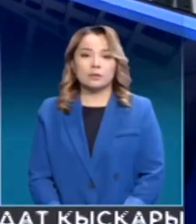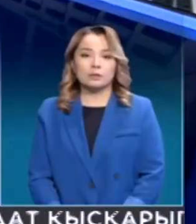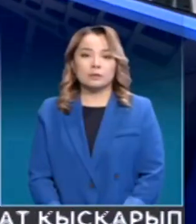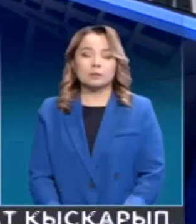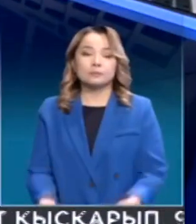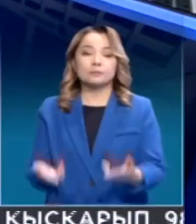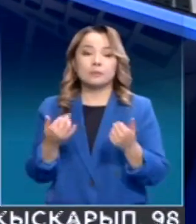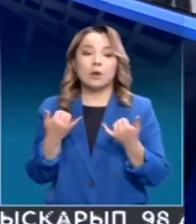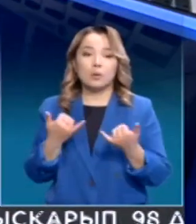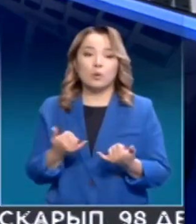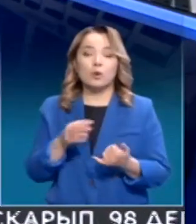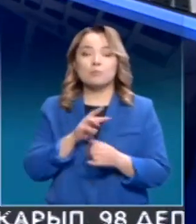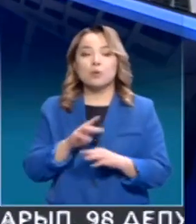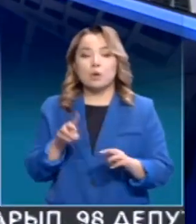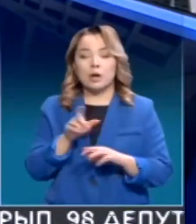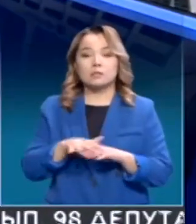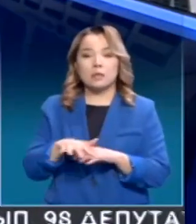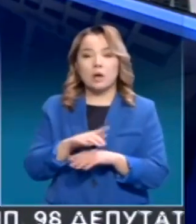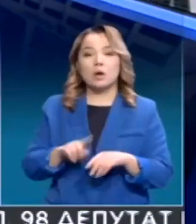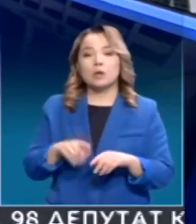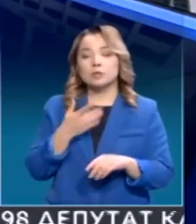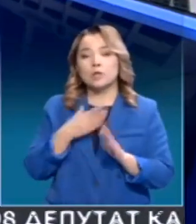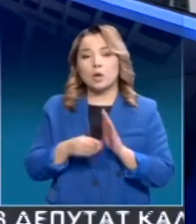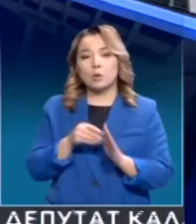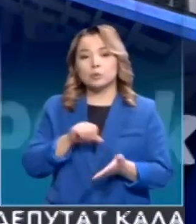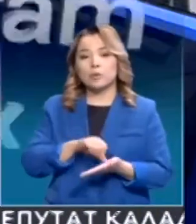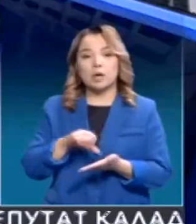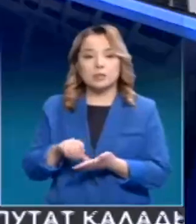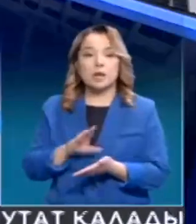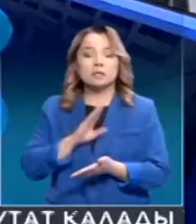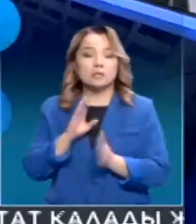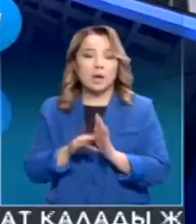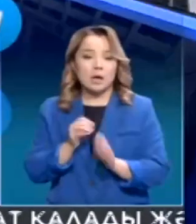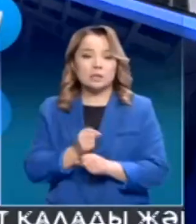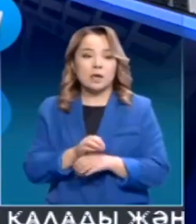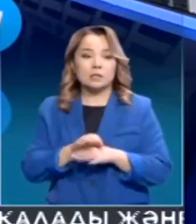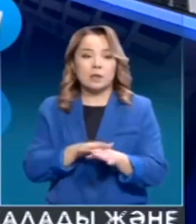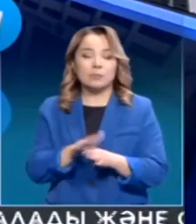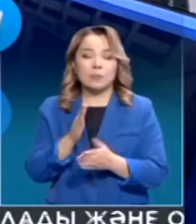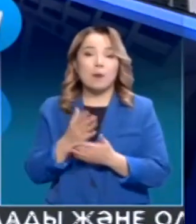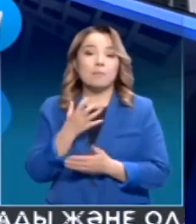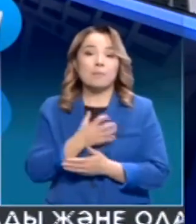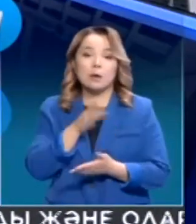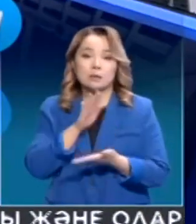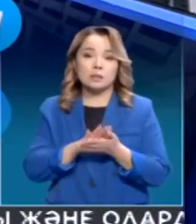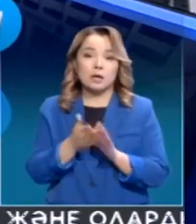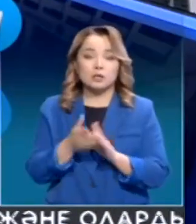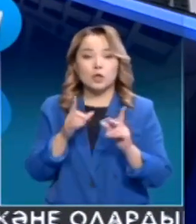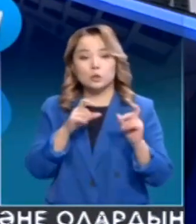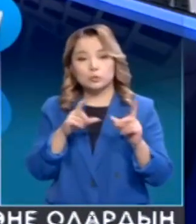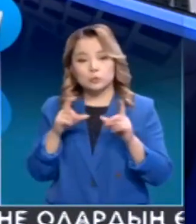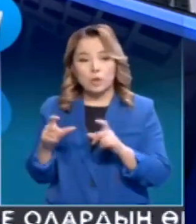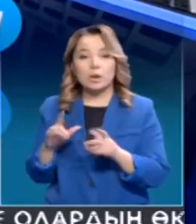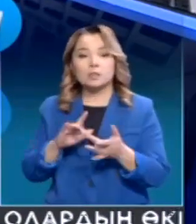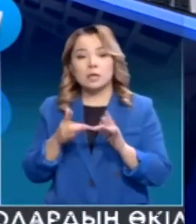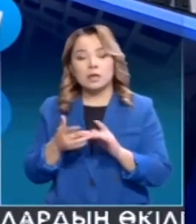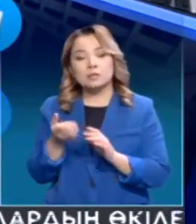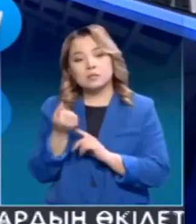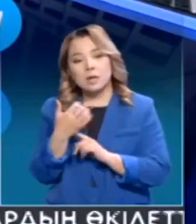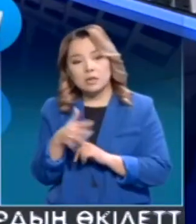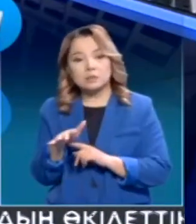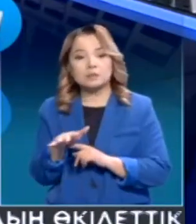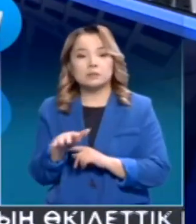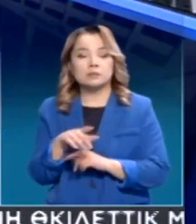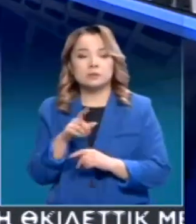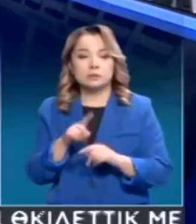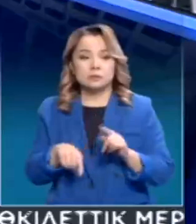Я бүгін миллиондаған отандасымыз сайлау учаскелеріне барып, таңдау жасап жатыр. Маңызды сәтті суретке түсіріп, әлеуметтік желіде жария